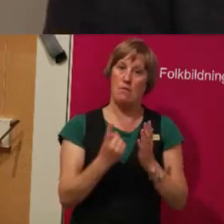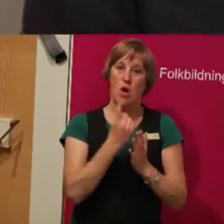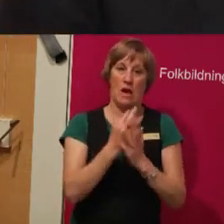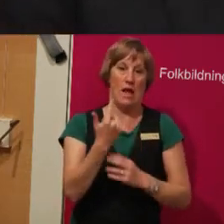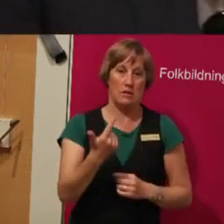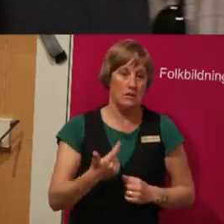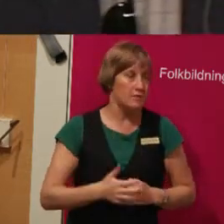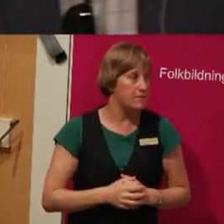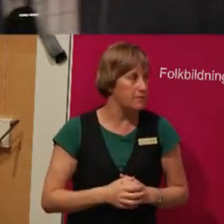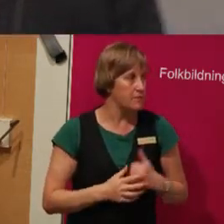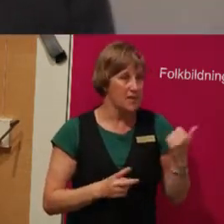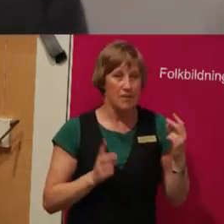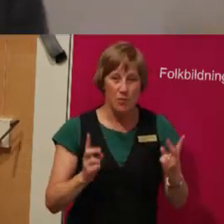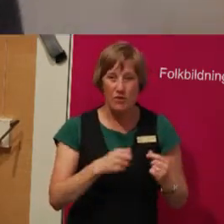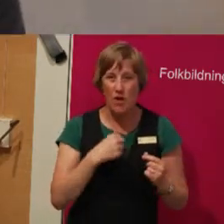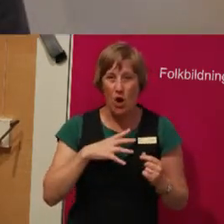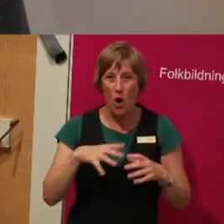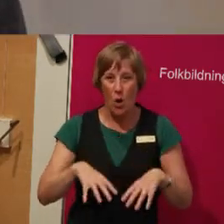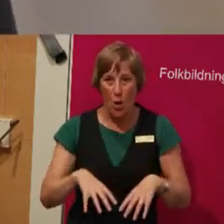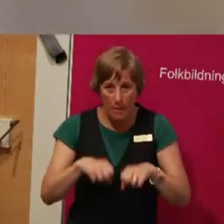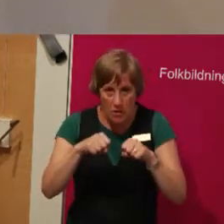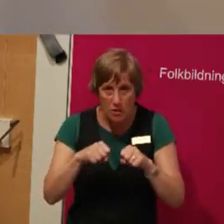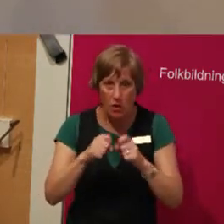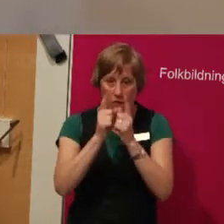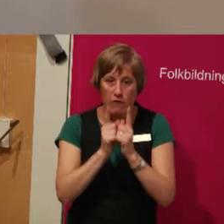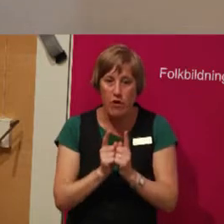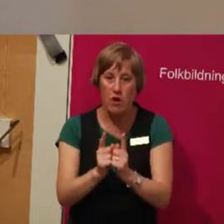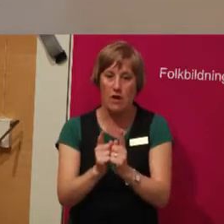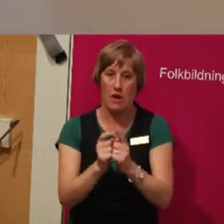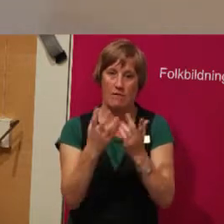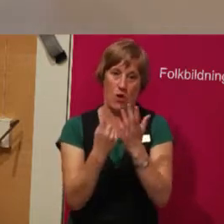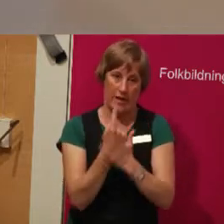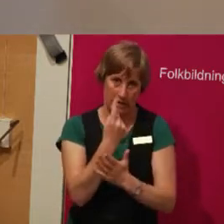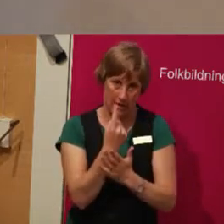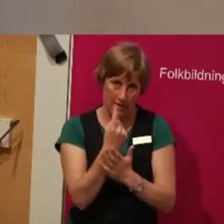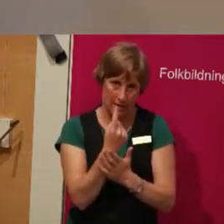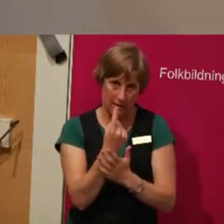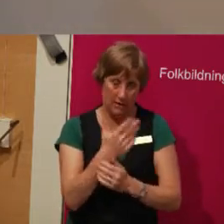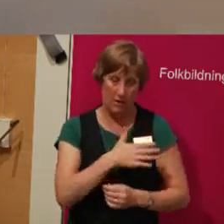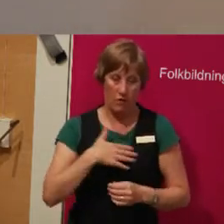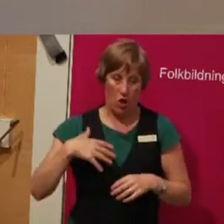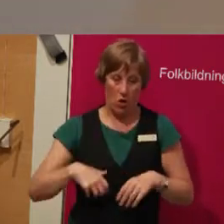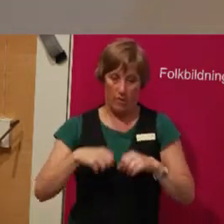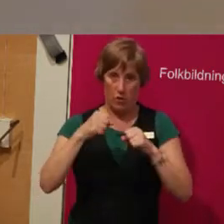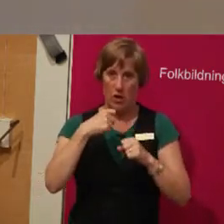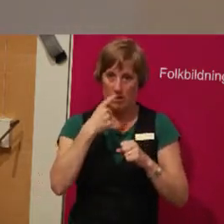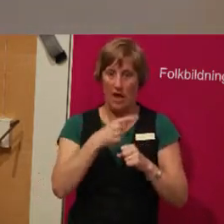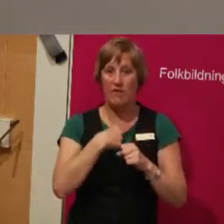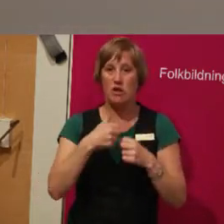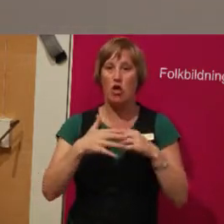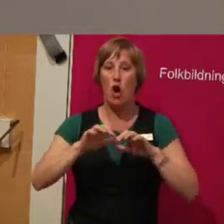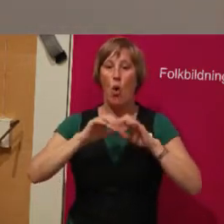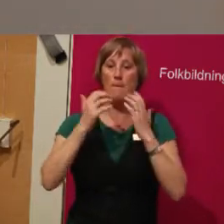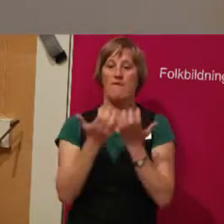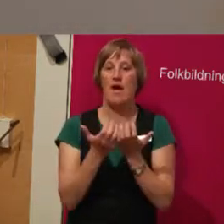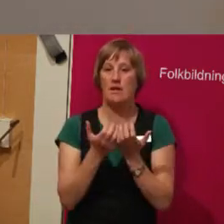Klassen. Ja, vi har ju också ett uppdrag att följa vad som händer. Det står att vi ska ägna oss åt omvärldsbevakning, men vi har själva